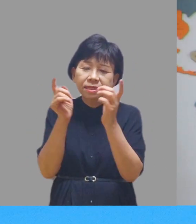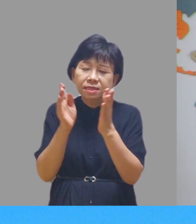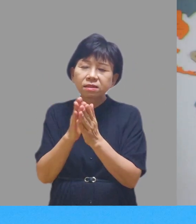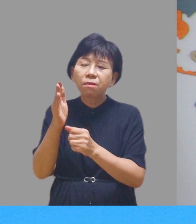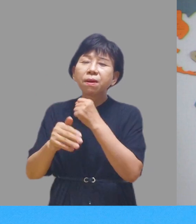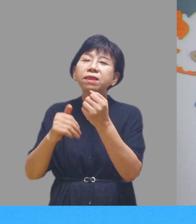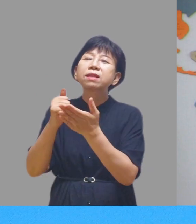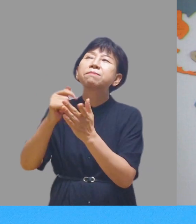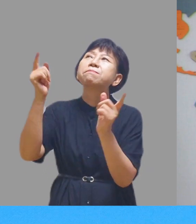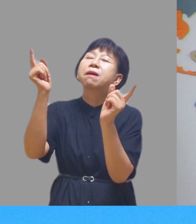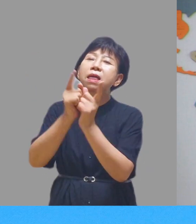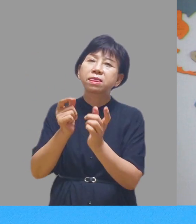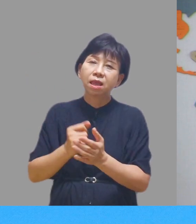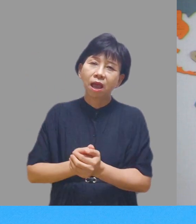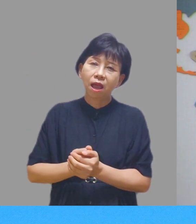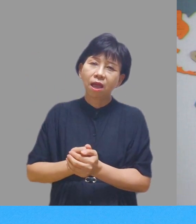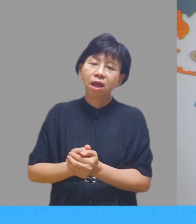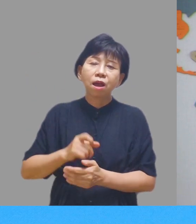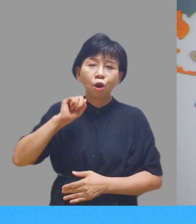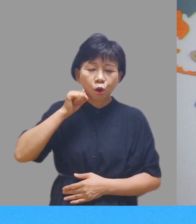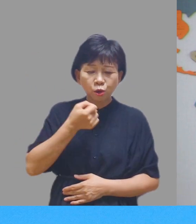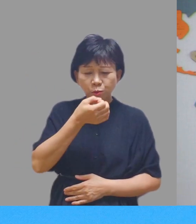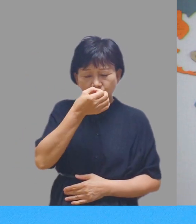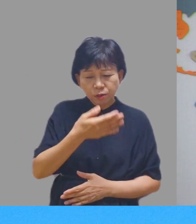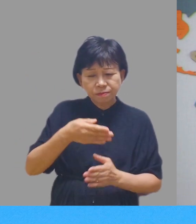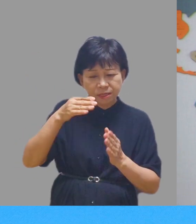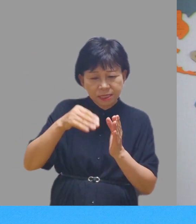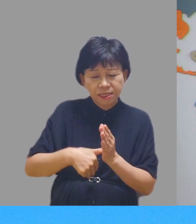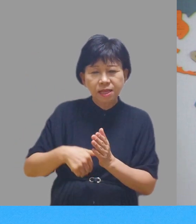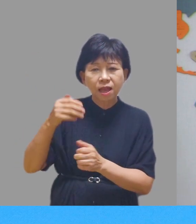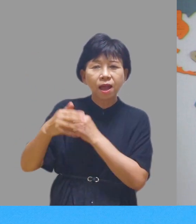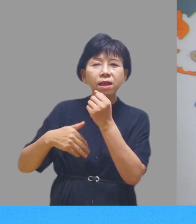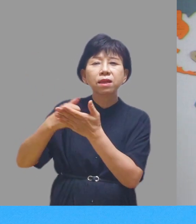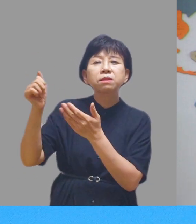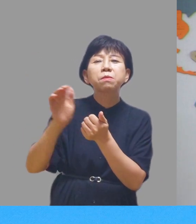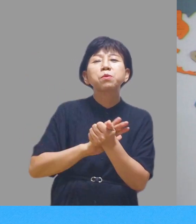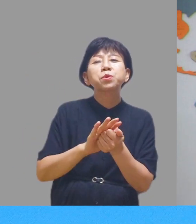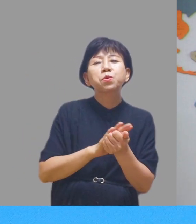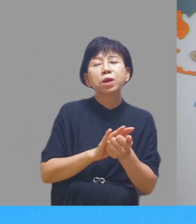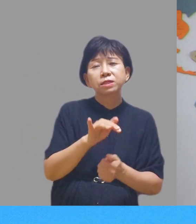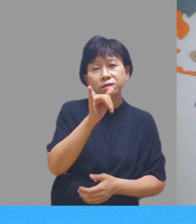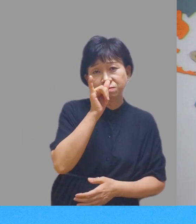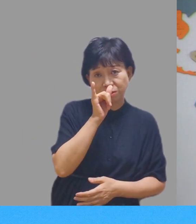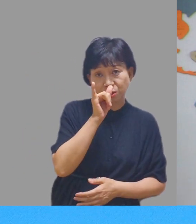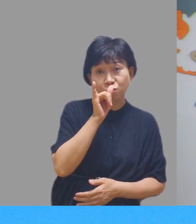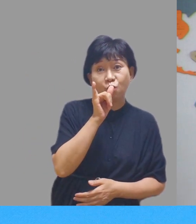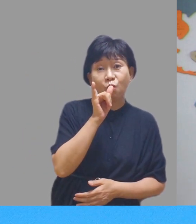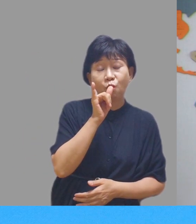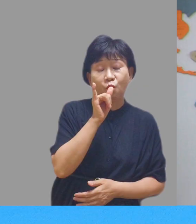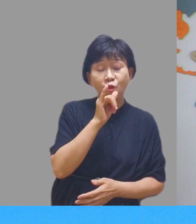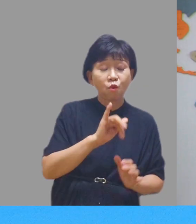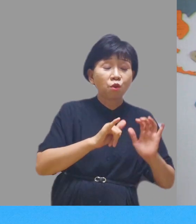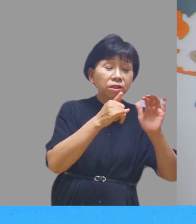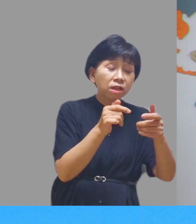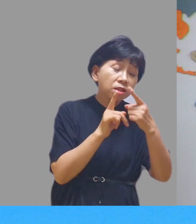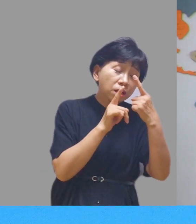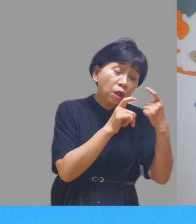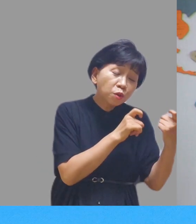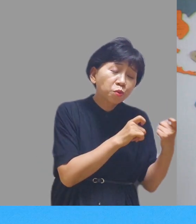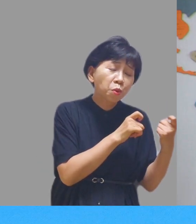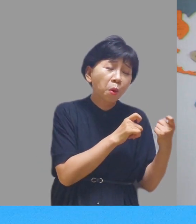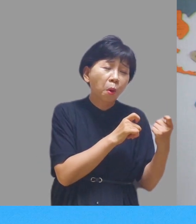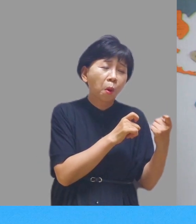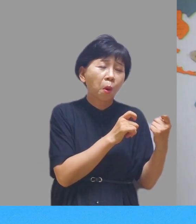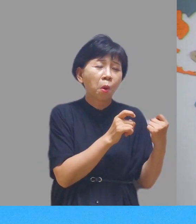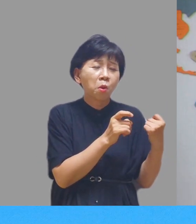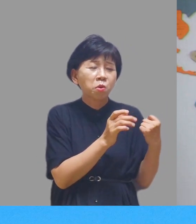내가 힘들었는데, 내가 어려웠는데, 내가 속상했는데, 참 세상 속에서 힘든 유혹들 때문에